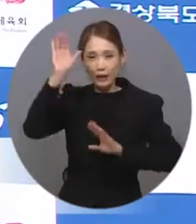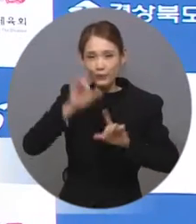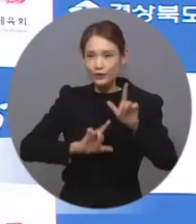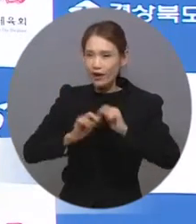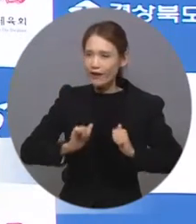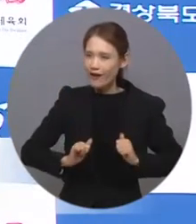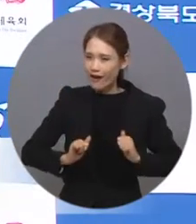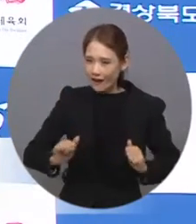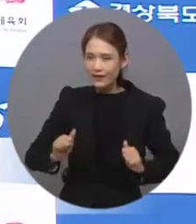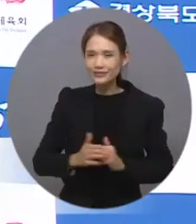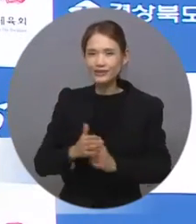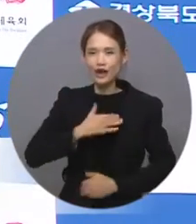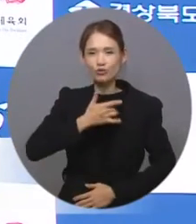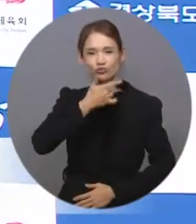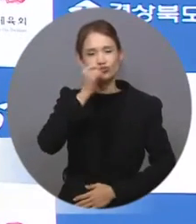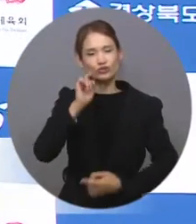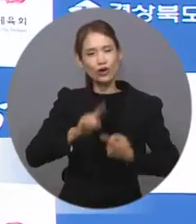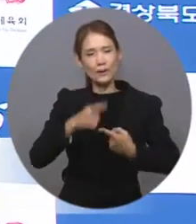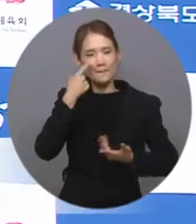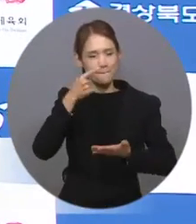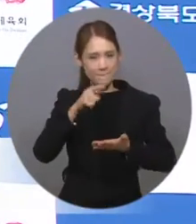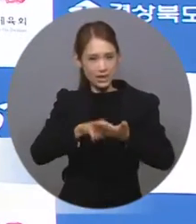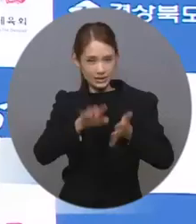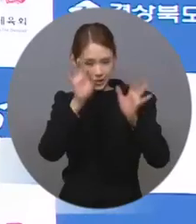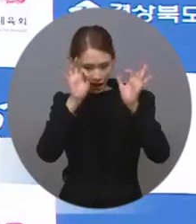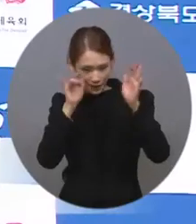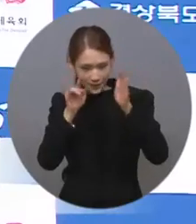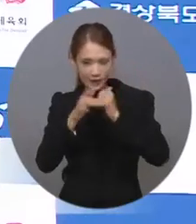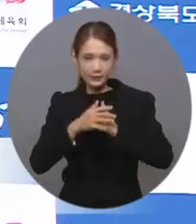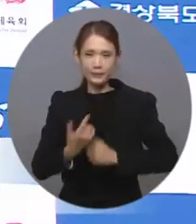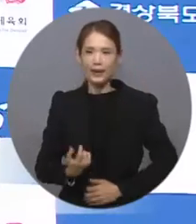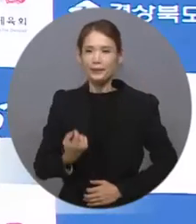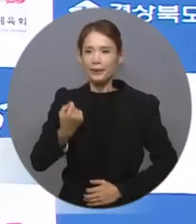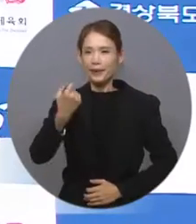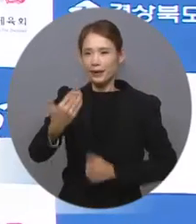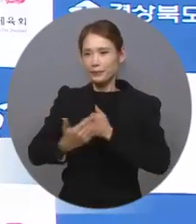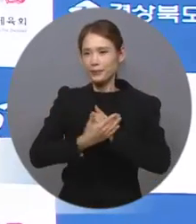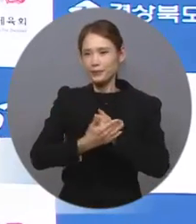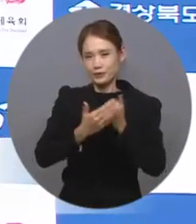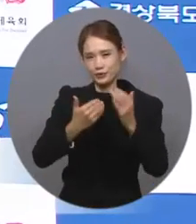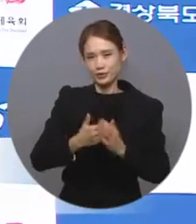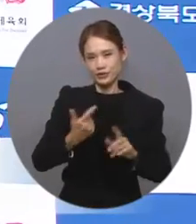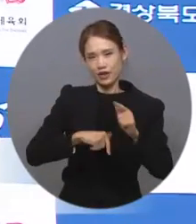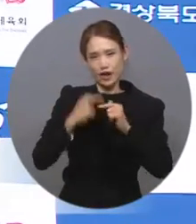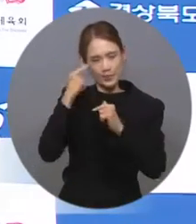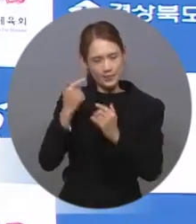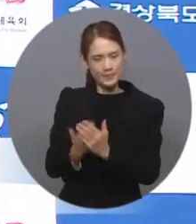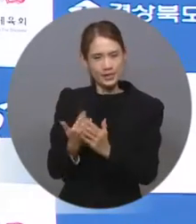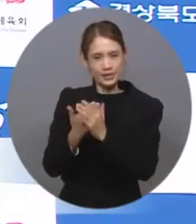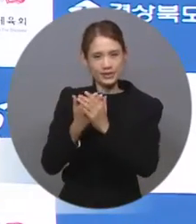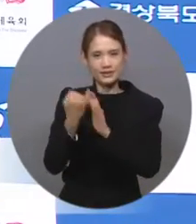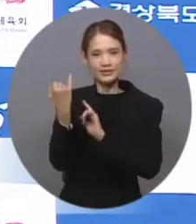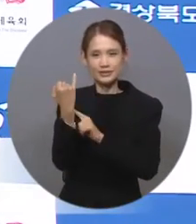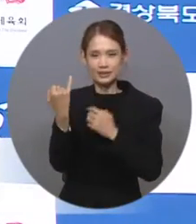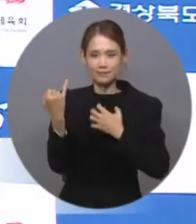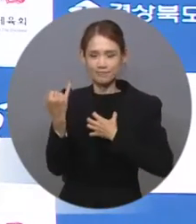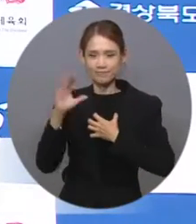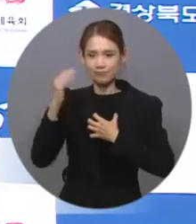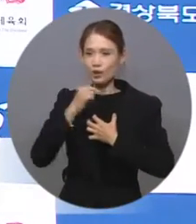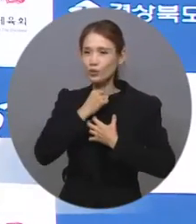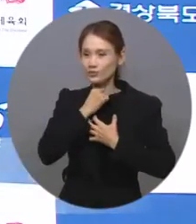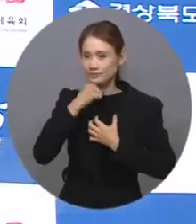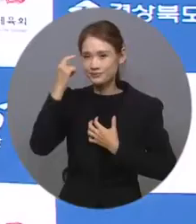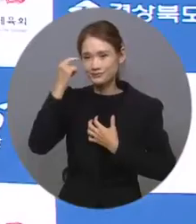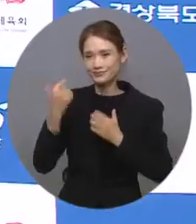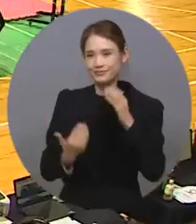열심히 따 에 부족한 점을 찾아 가면서 빨리 빨리 그것을 보충해 가면서 더 발전된 2도 상승 및 에어컨 4 되고 싶다는